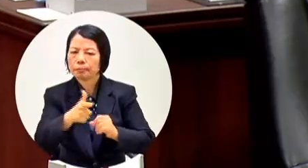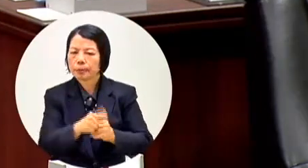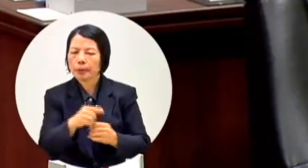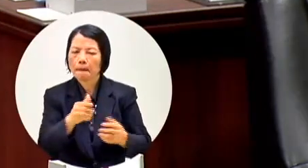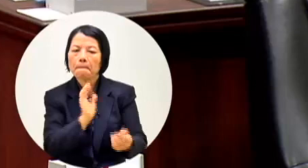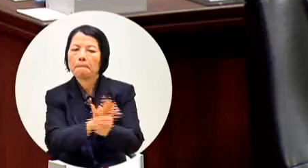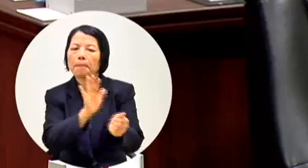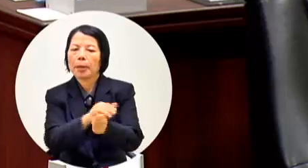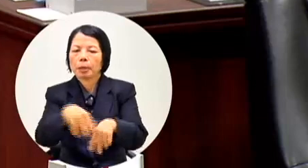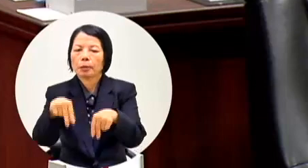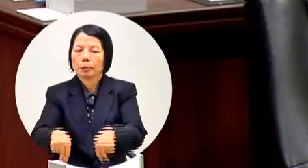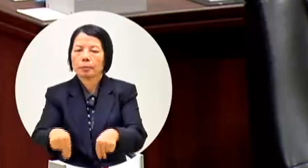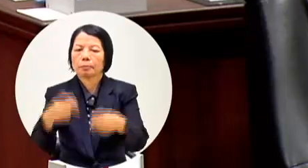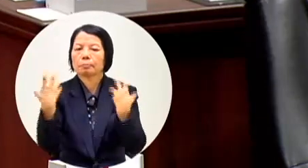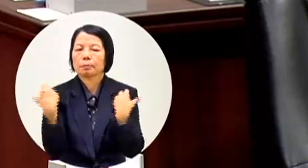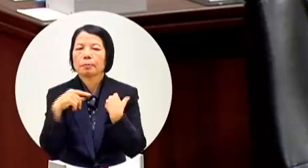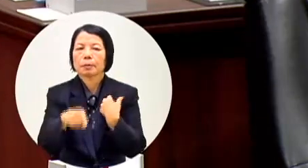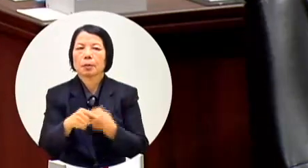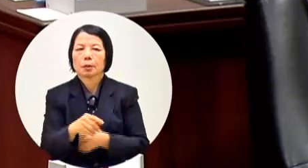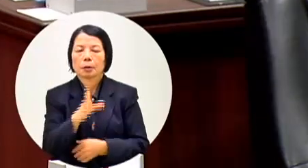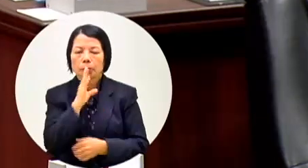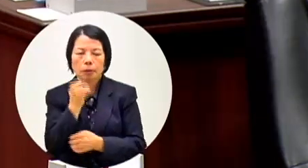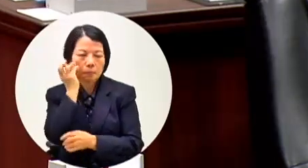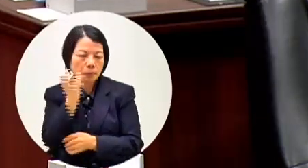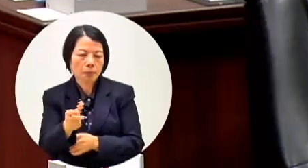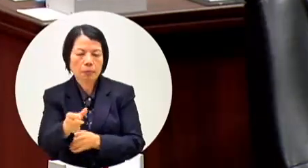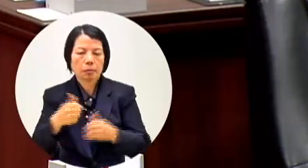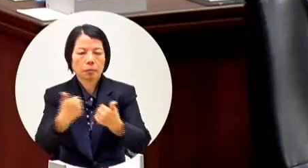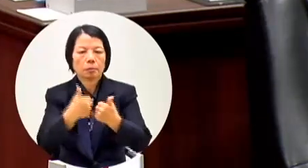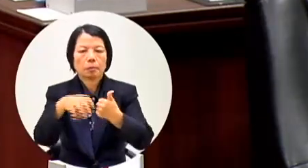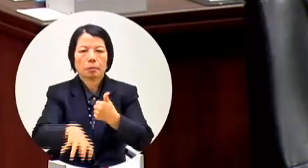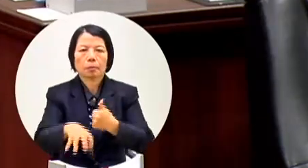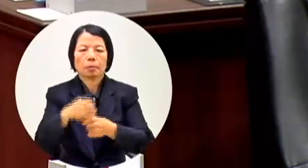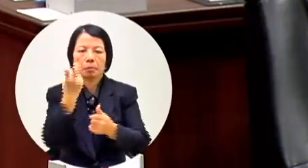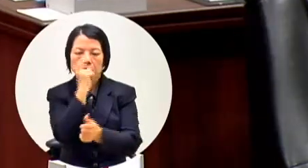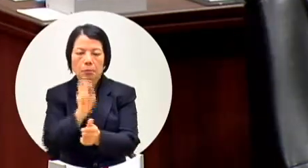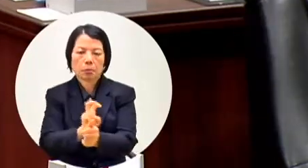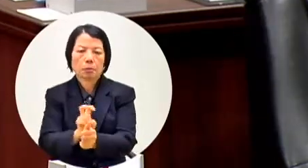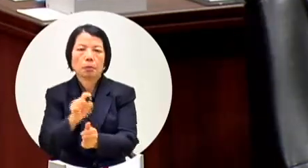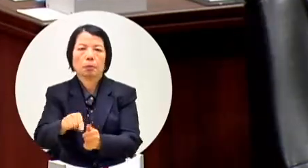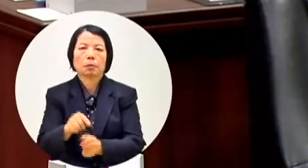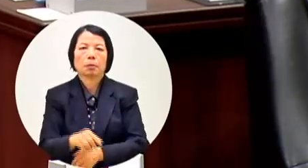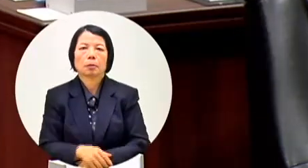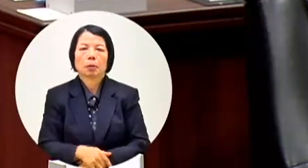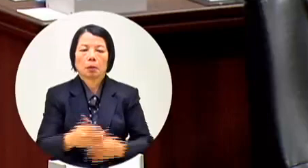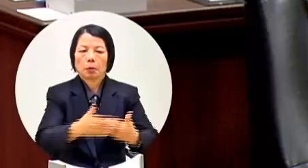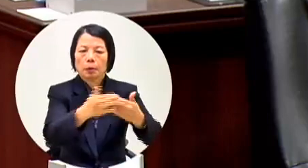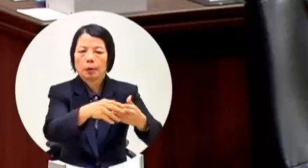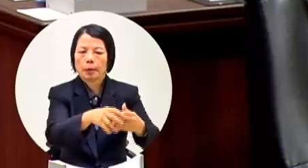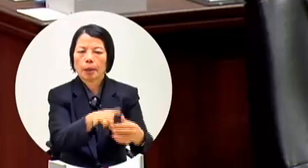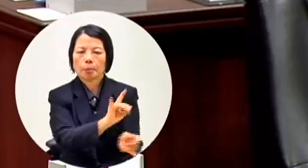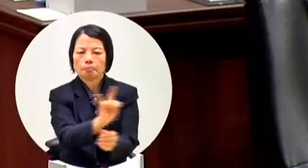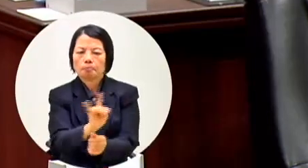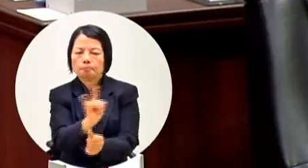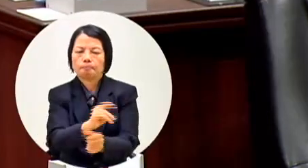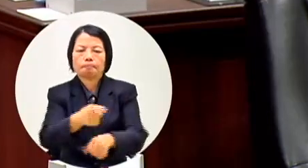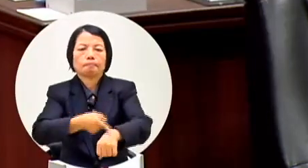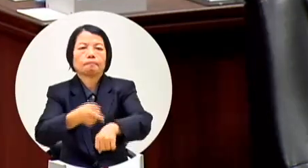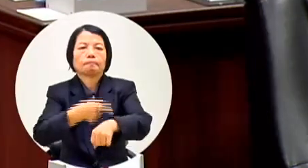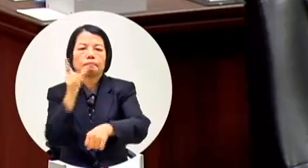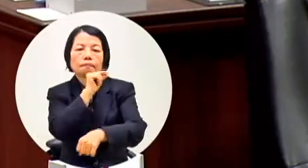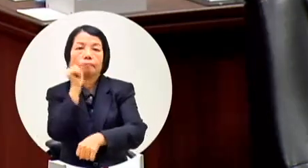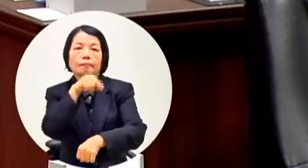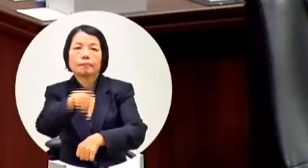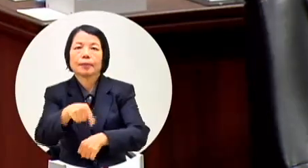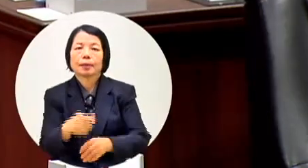就是藐视我们议会的监督？再来，我们看一下中国，它其实是一个很习惯于欺骗的一个骗子哦，国际上有恶